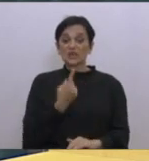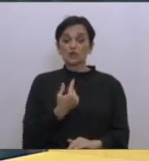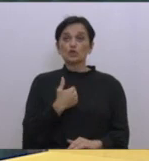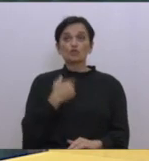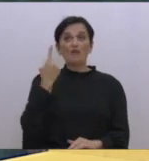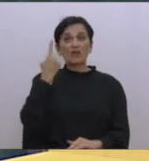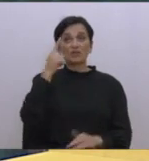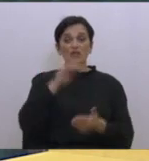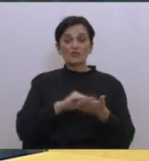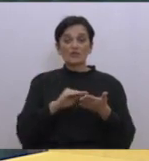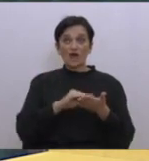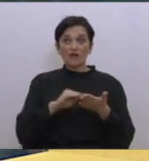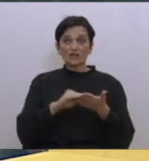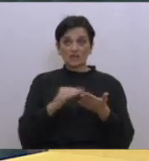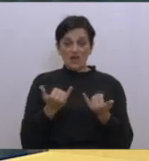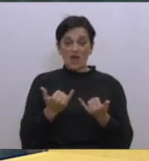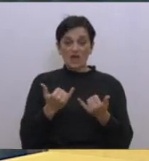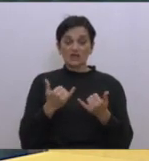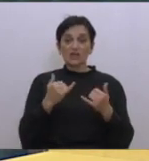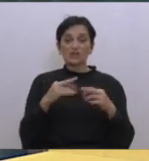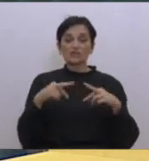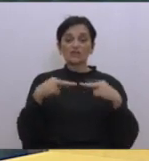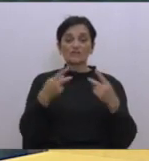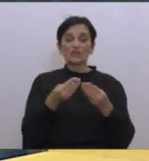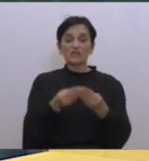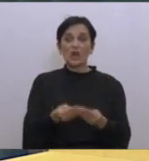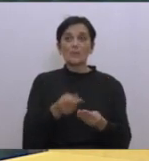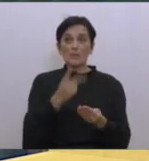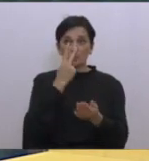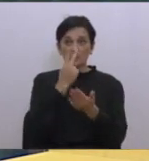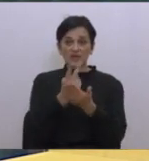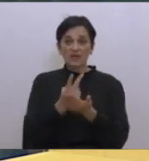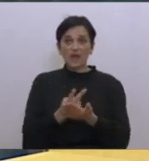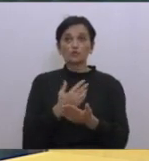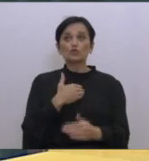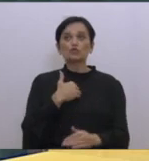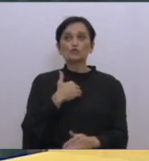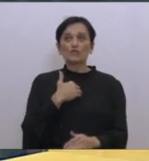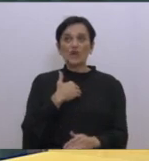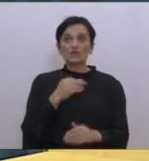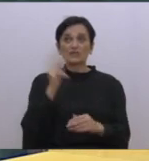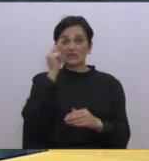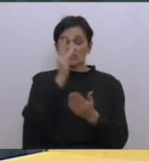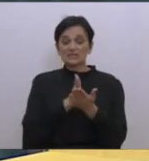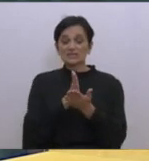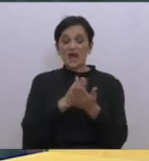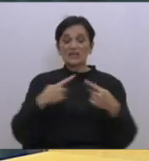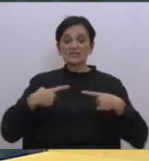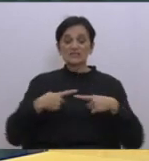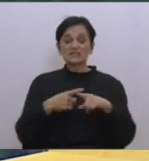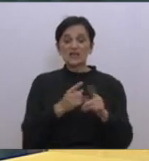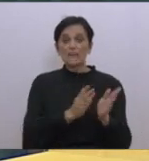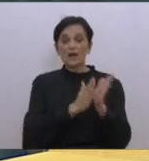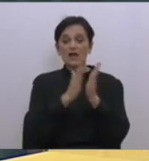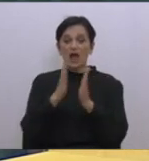ვაინიცირებთ და დავაინიცირეთ და ახლა წარმოგიდგენთ ცვლილებებს, რომლის მიხედვითაც ჩვენ სტაჟირების სქემა გადაყვავს